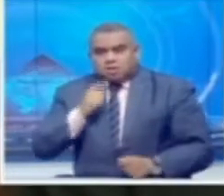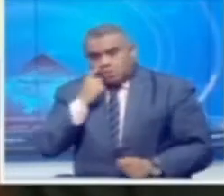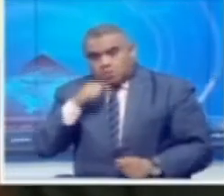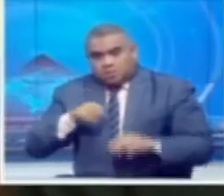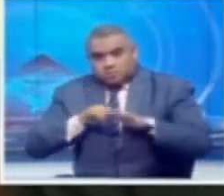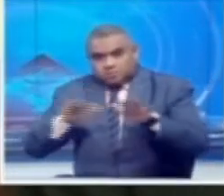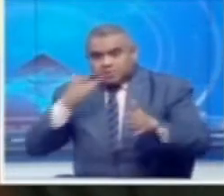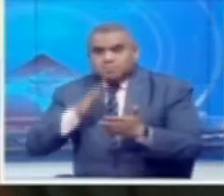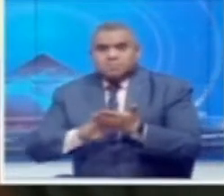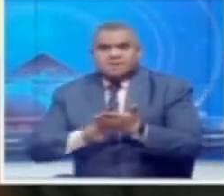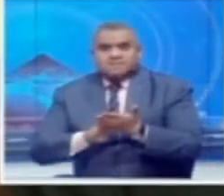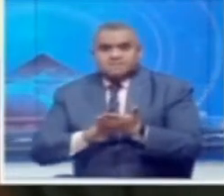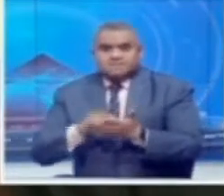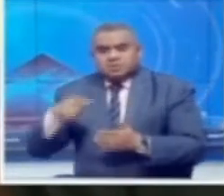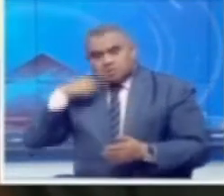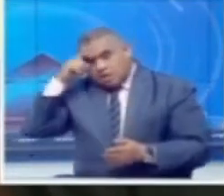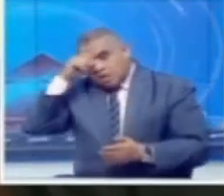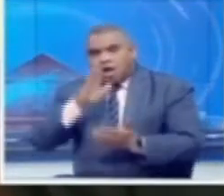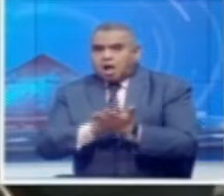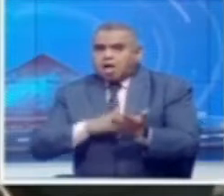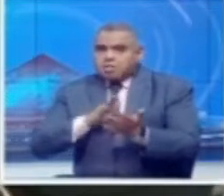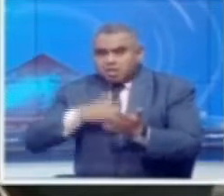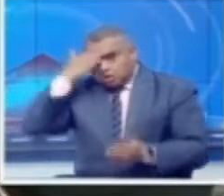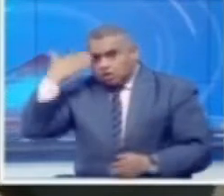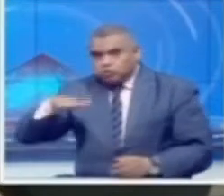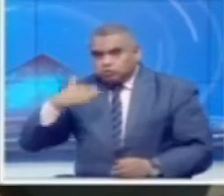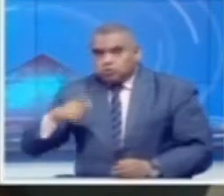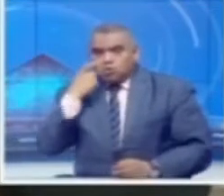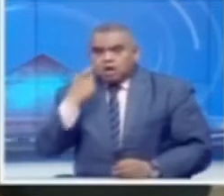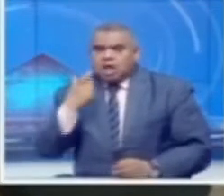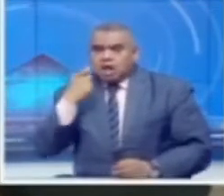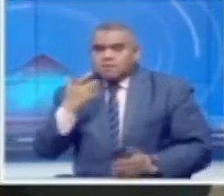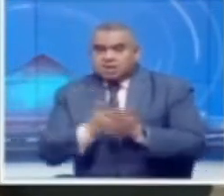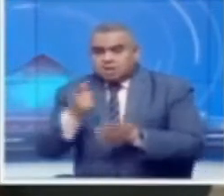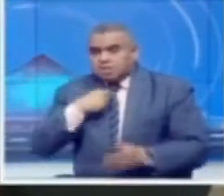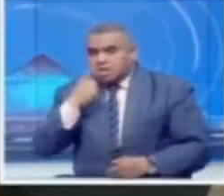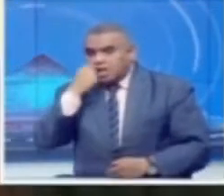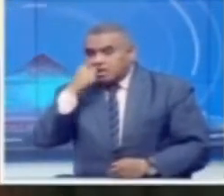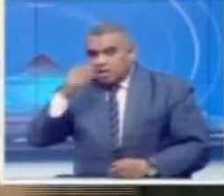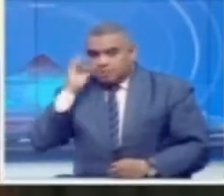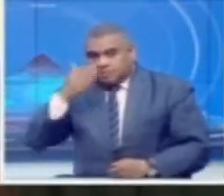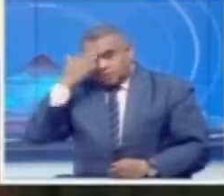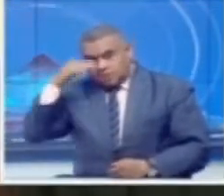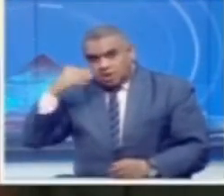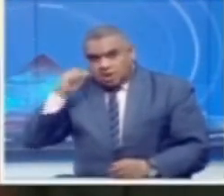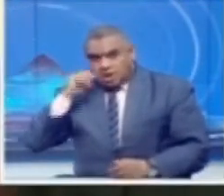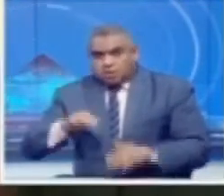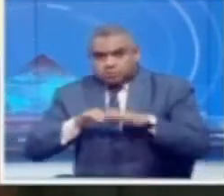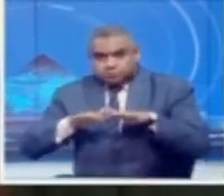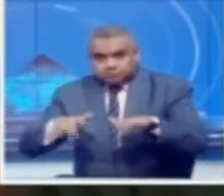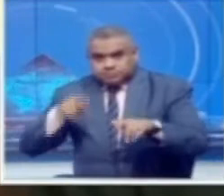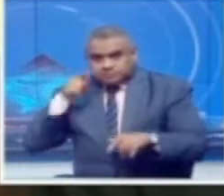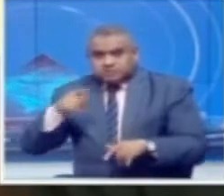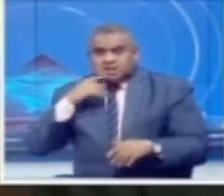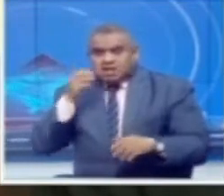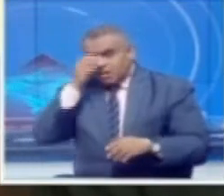منتشر، ولكن مرض شديد الخطورة. احنا بنطعم في حالتين، يا اما يكون مرض شديد الانتشار حتى لو مرض